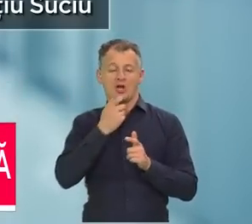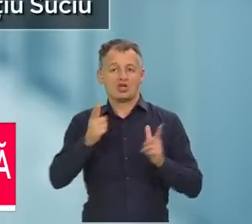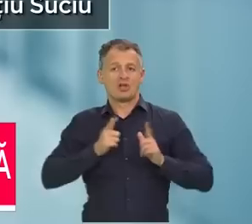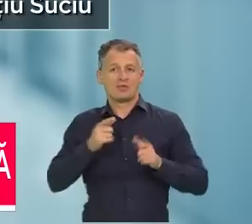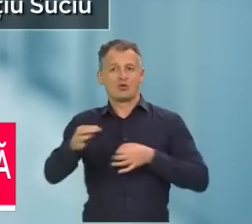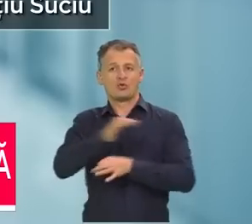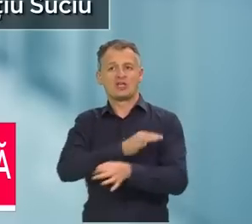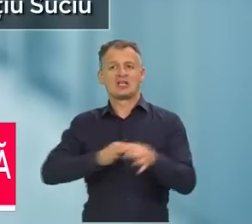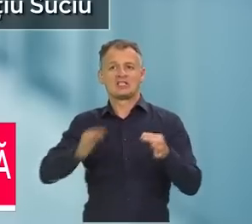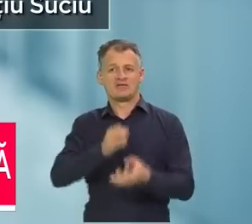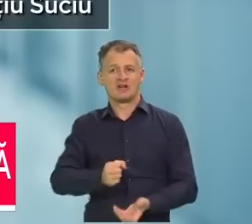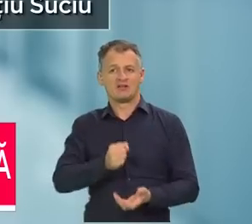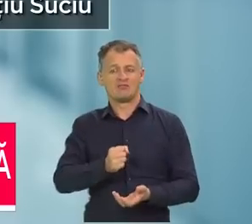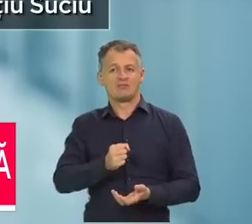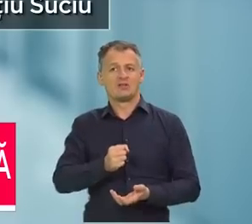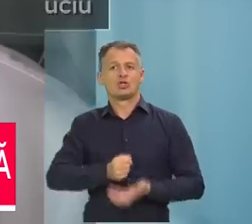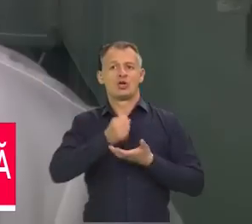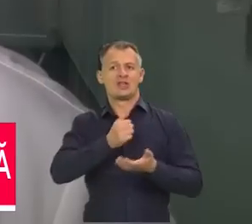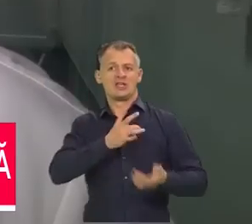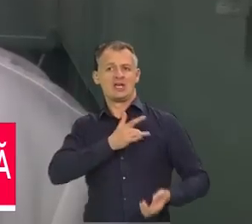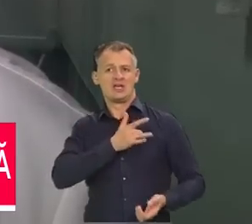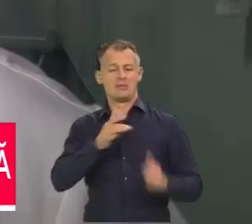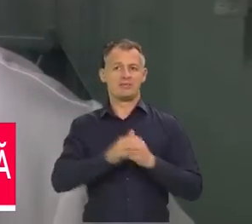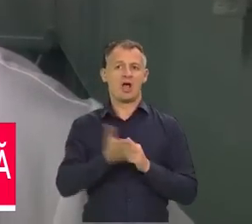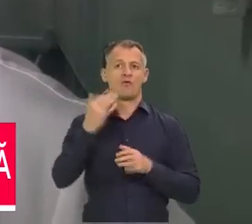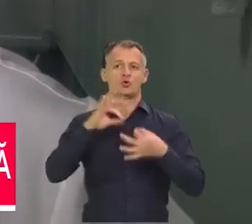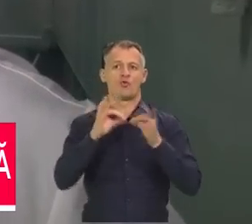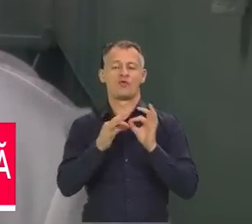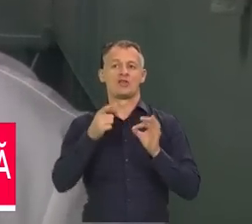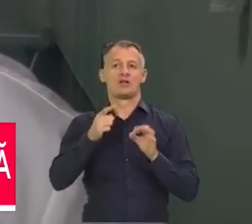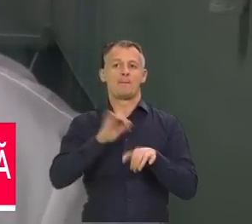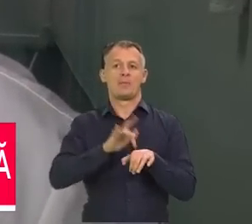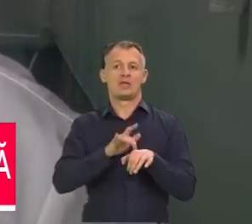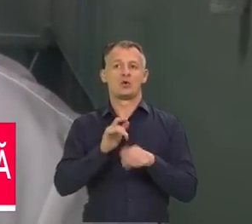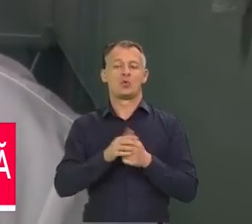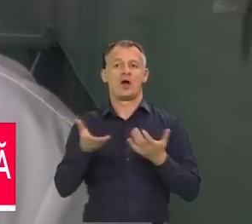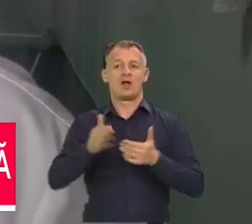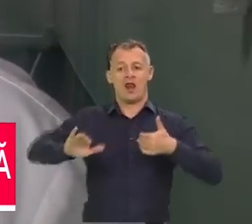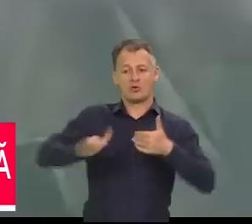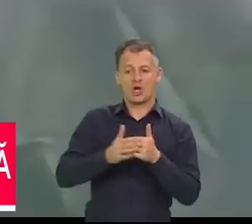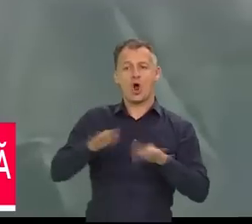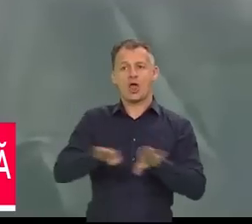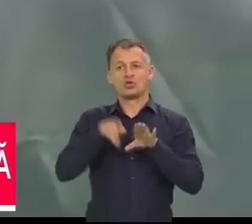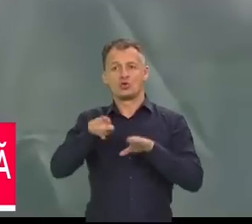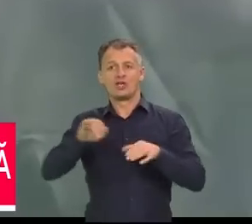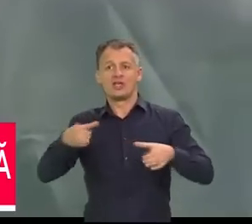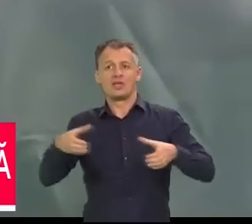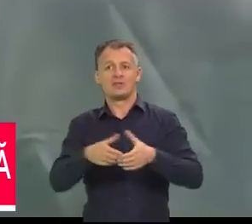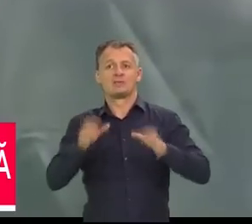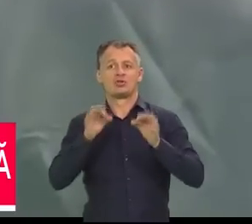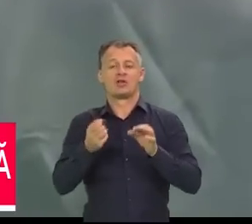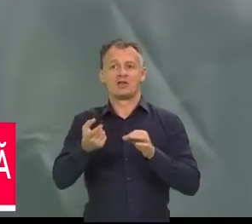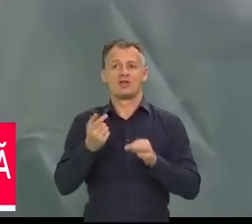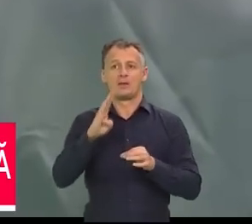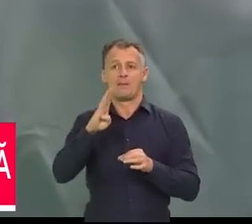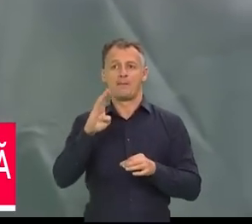puțin sunt donatorii pentru această categorie de vârstă. Au fost cuvintele medicului Horațiu Suciu, cel care alături de colegii săi și de o echipă de specialiști din Belgrad s-a